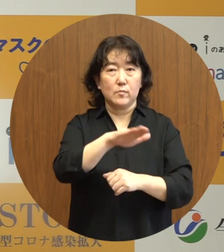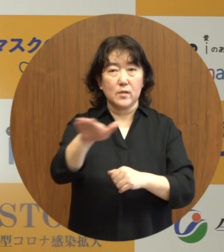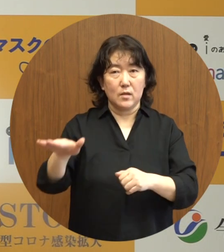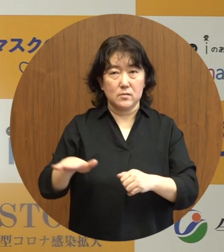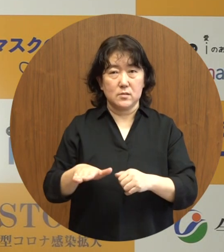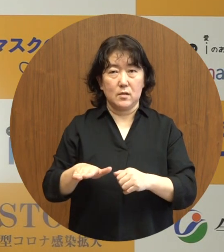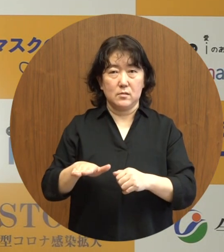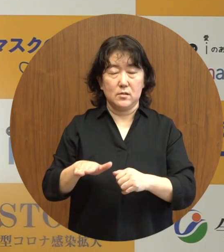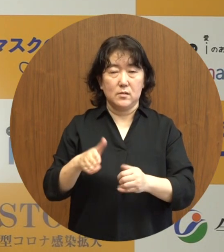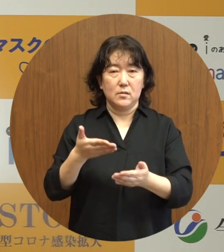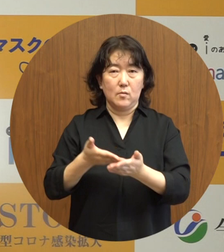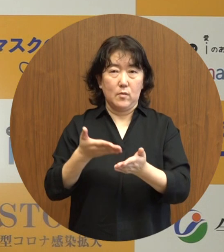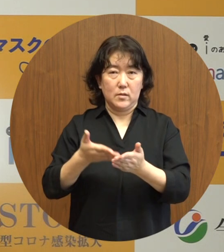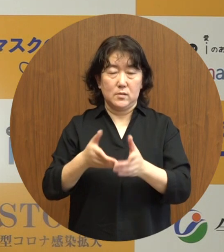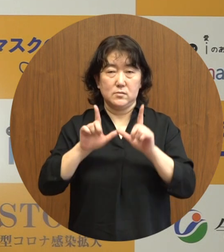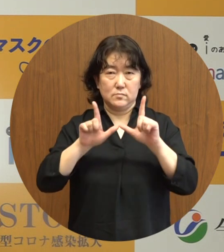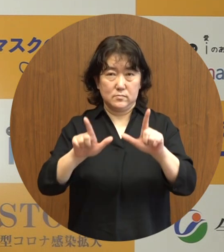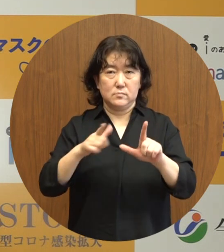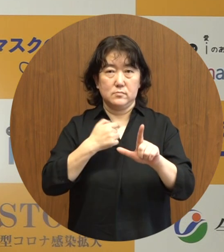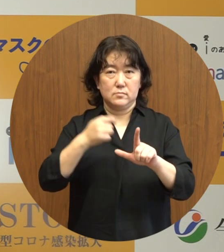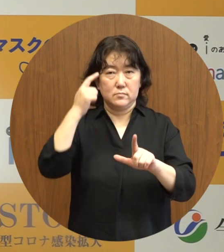にお話をさせていただきます。